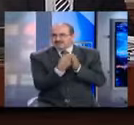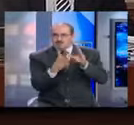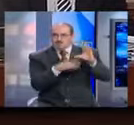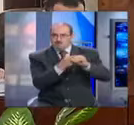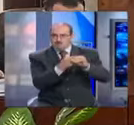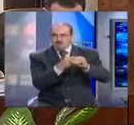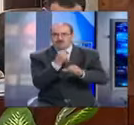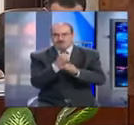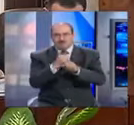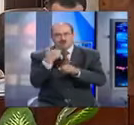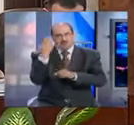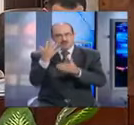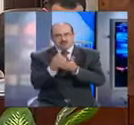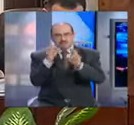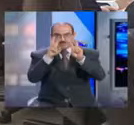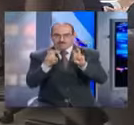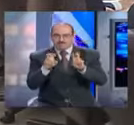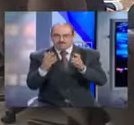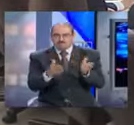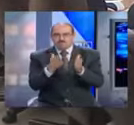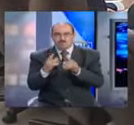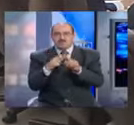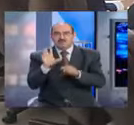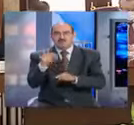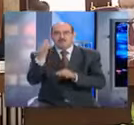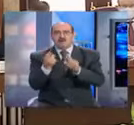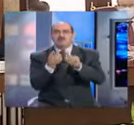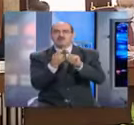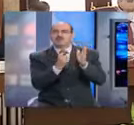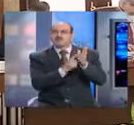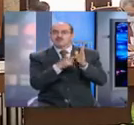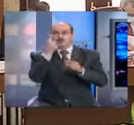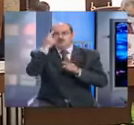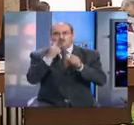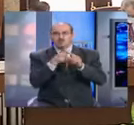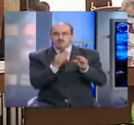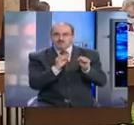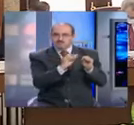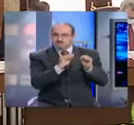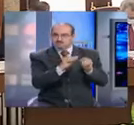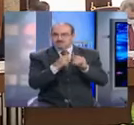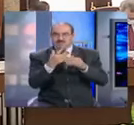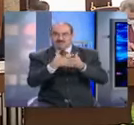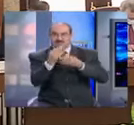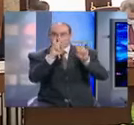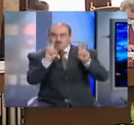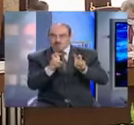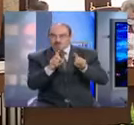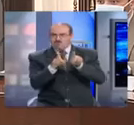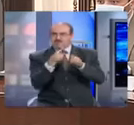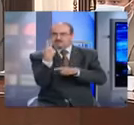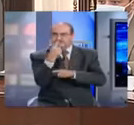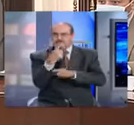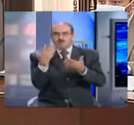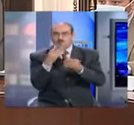الشغل لاحقا، إيجاد الآليات القانونية الكفيلة بتأطير خريجي هذه المدارس العليا ومحاربة